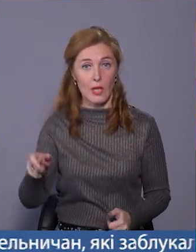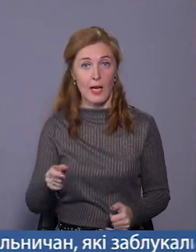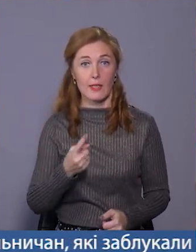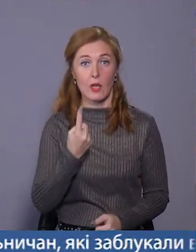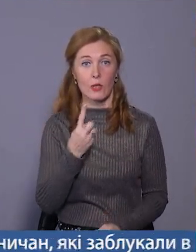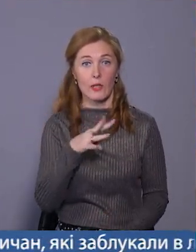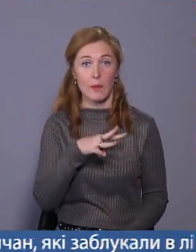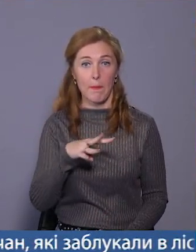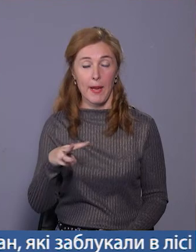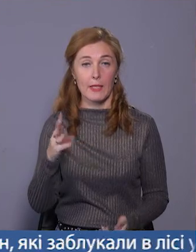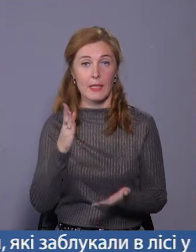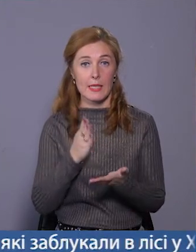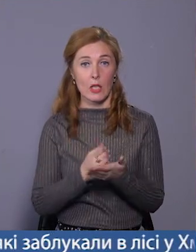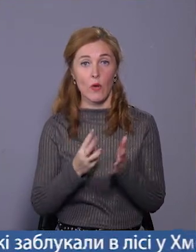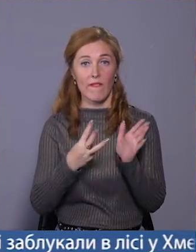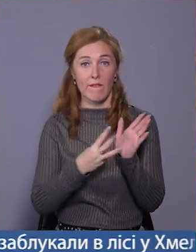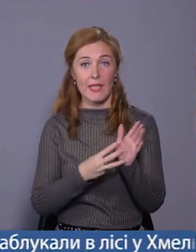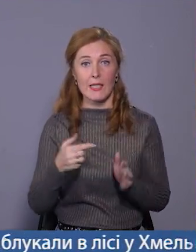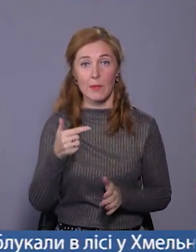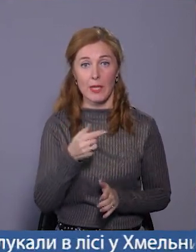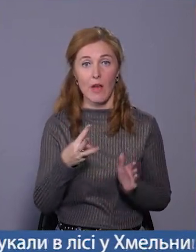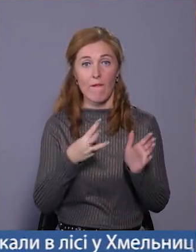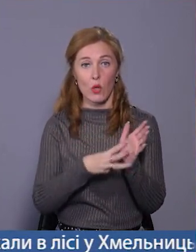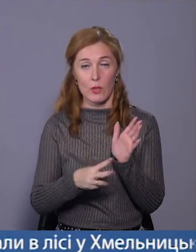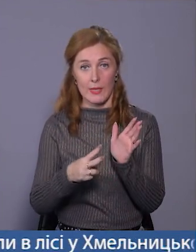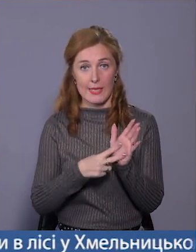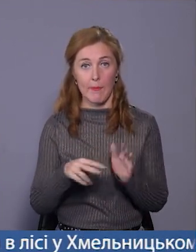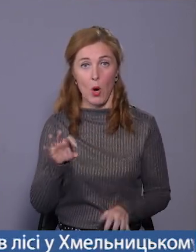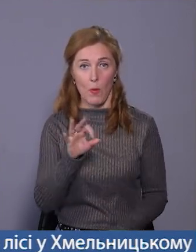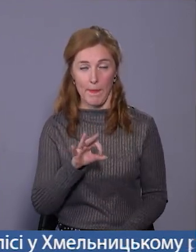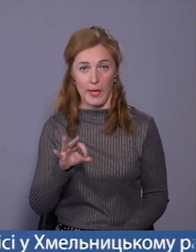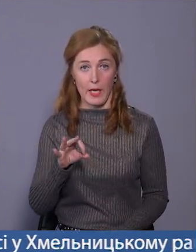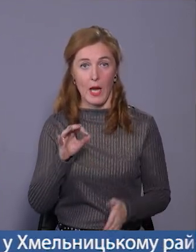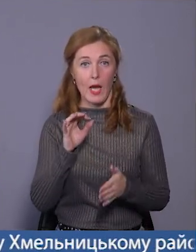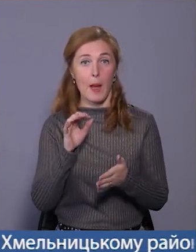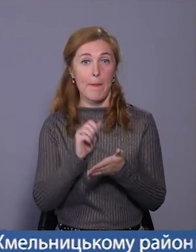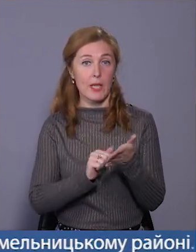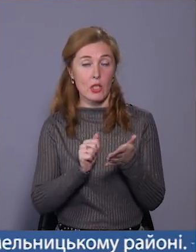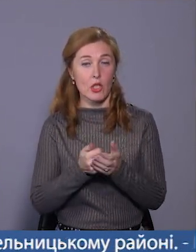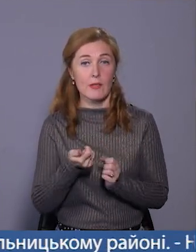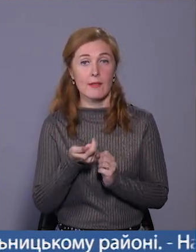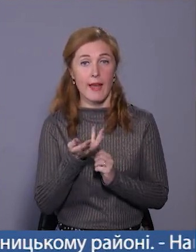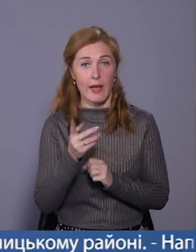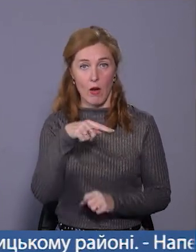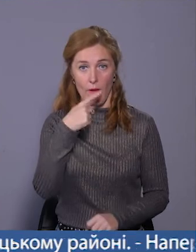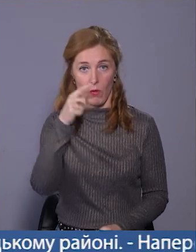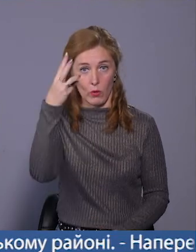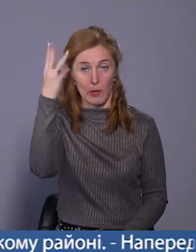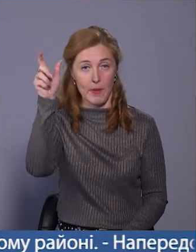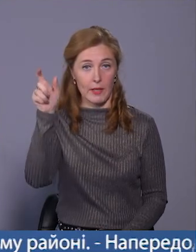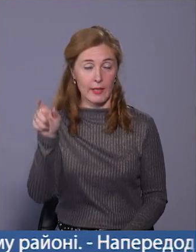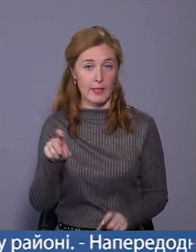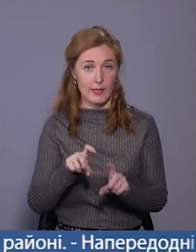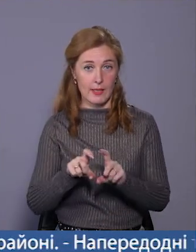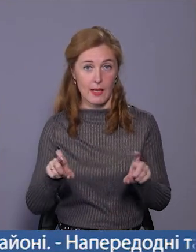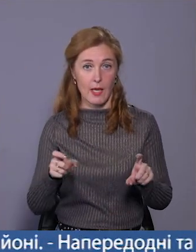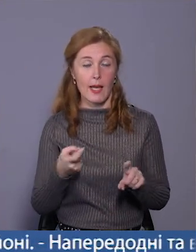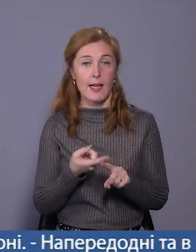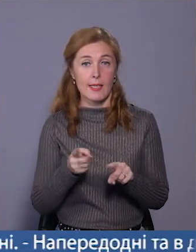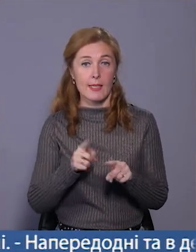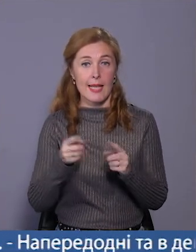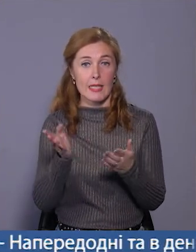кубічний газу становить 8 гривень 87 копійок. Причин декілька, кажуть у Хмельницьгазбуті. Перша – це